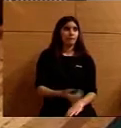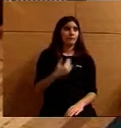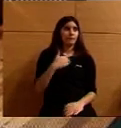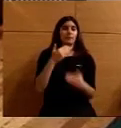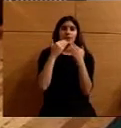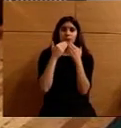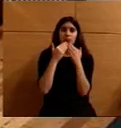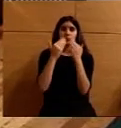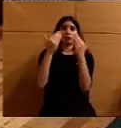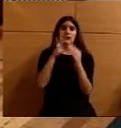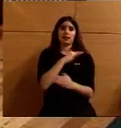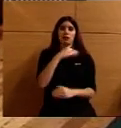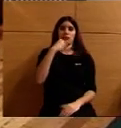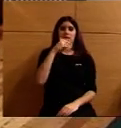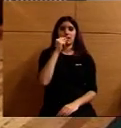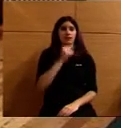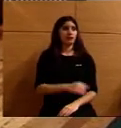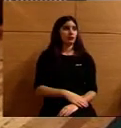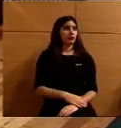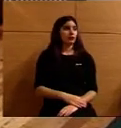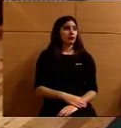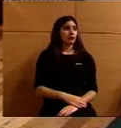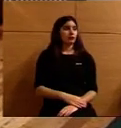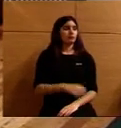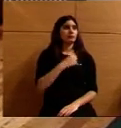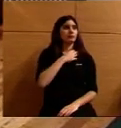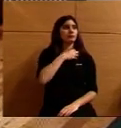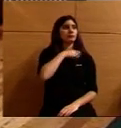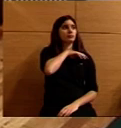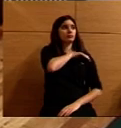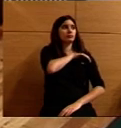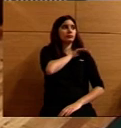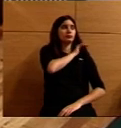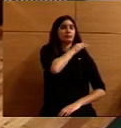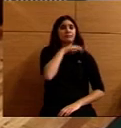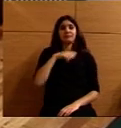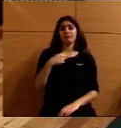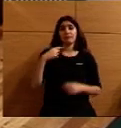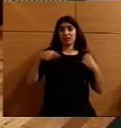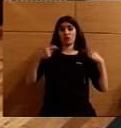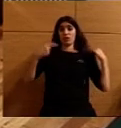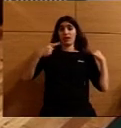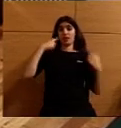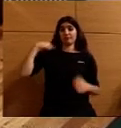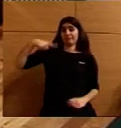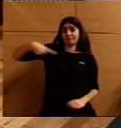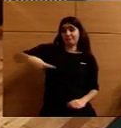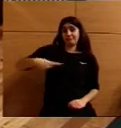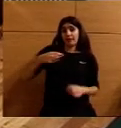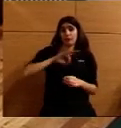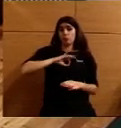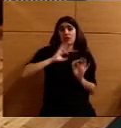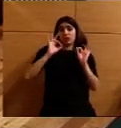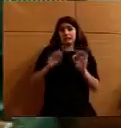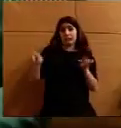Muchas gracias, señor presidente. Estem en un clàssic de la Diputación. En un